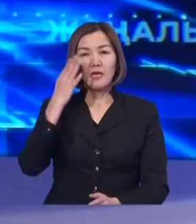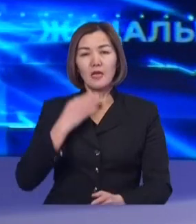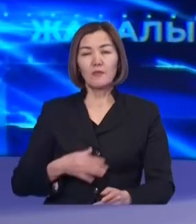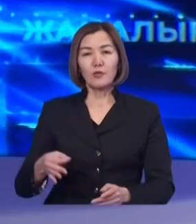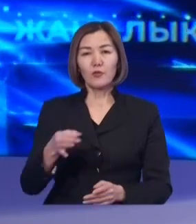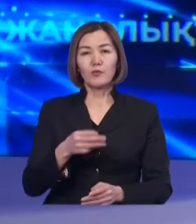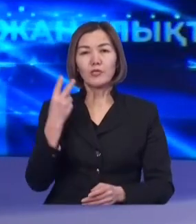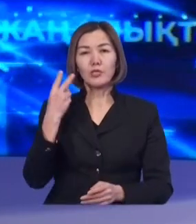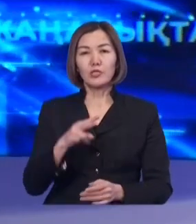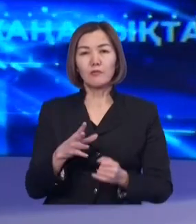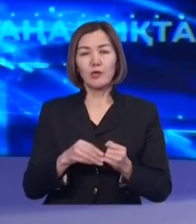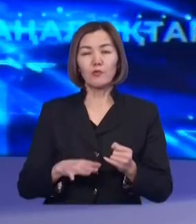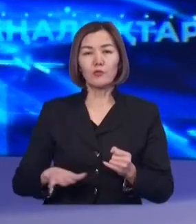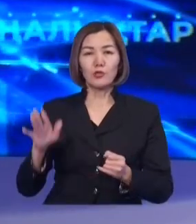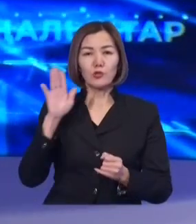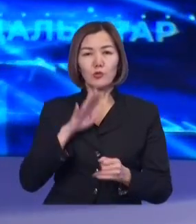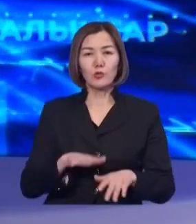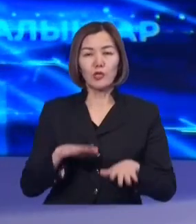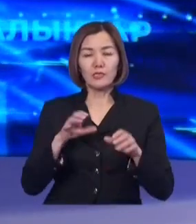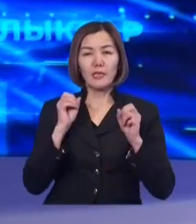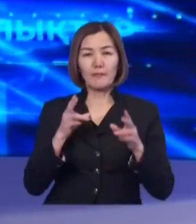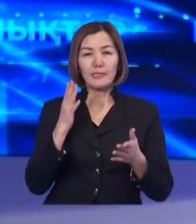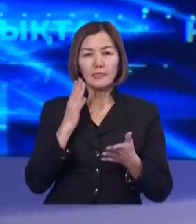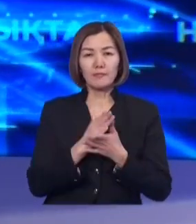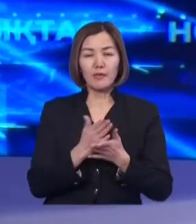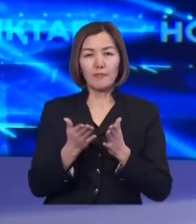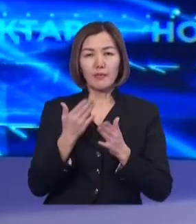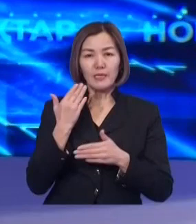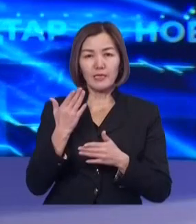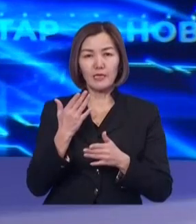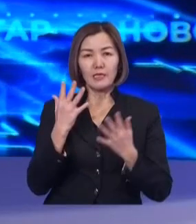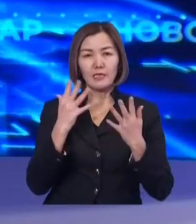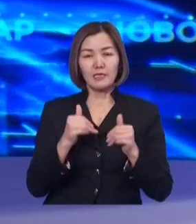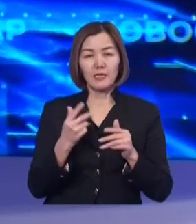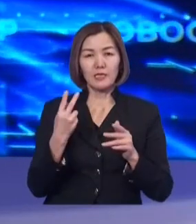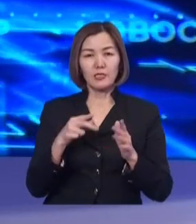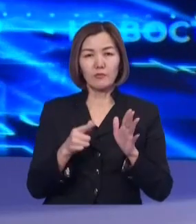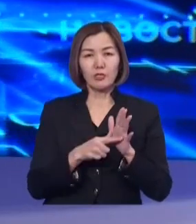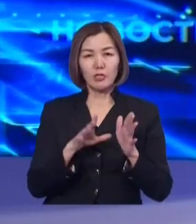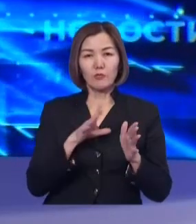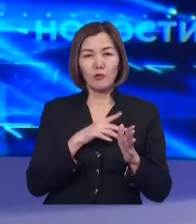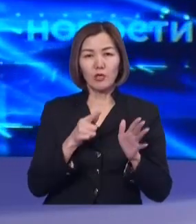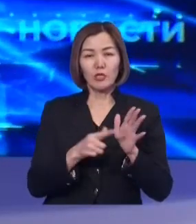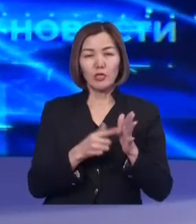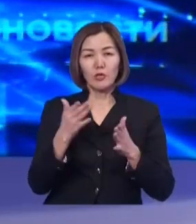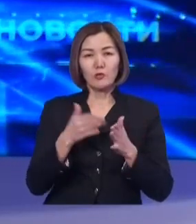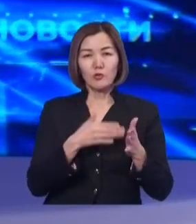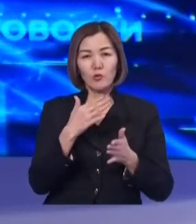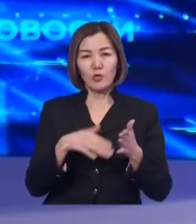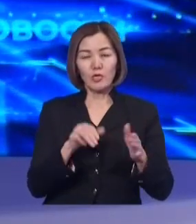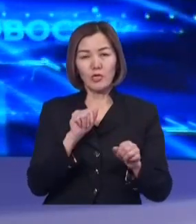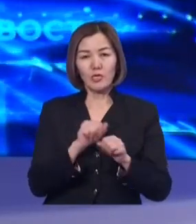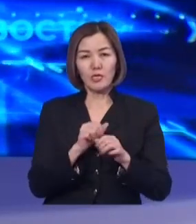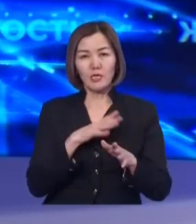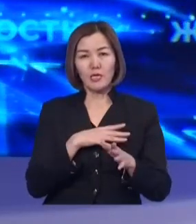Алматы облысында 20 учаскеде су тасқыны қаупы бар. Былтыр олардың саны 27 болған, бұйыл 7-у жойылды. Қаупы ең